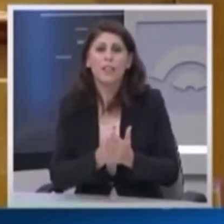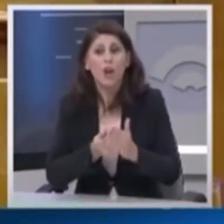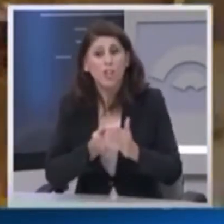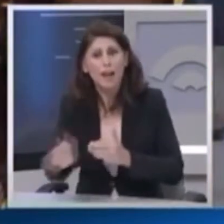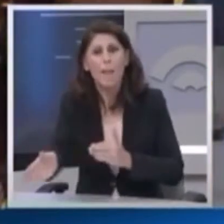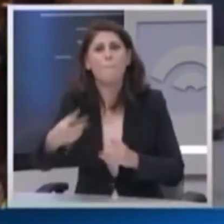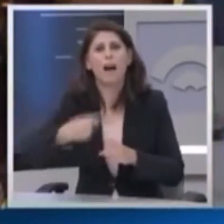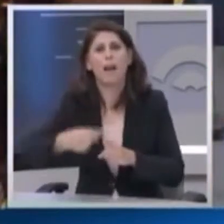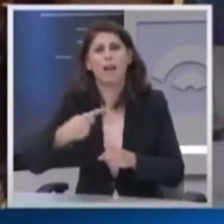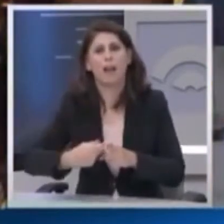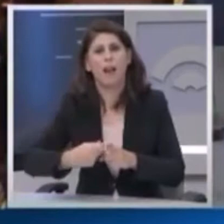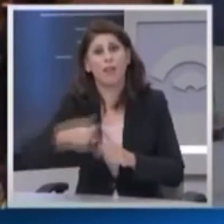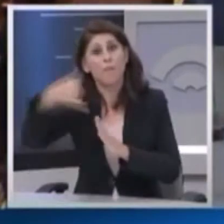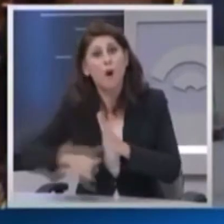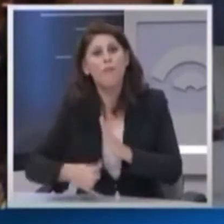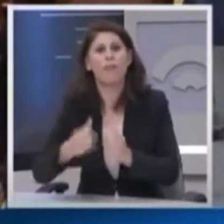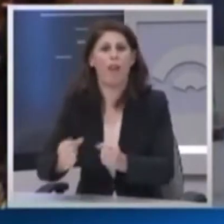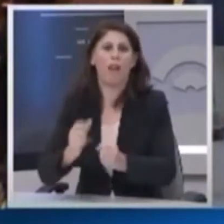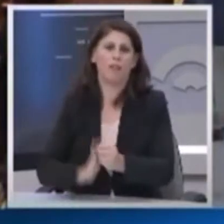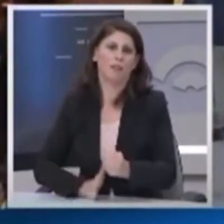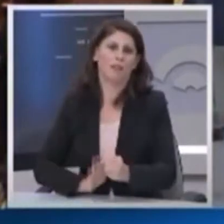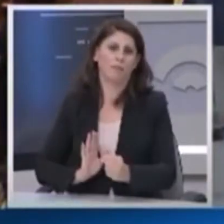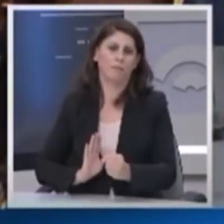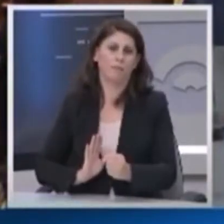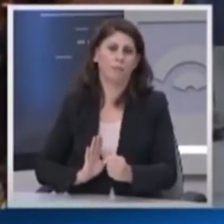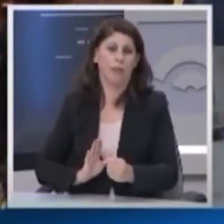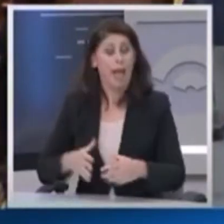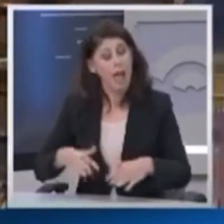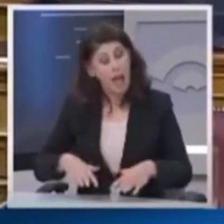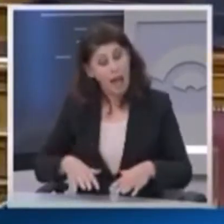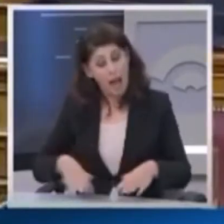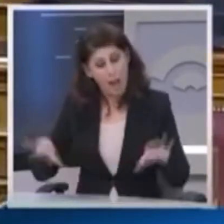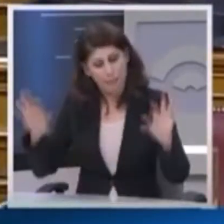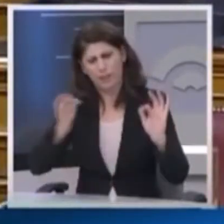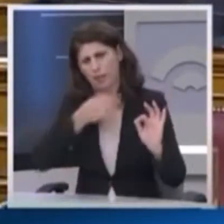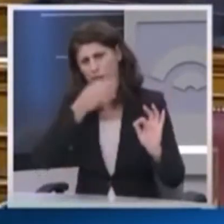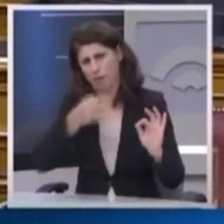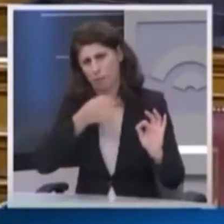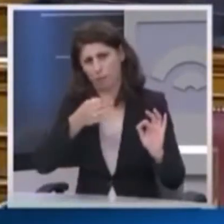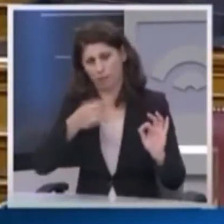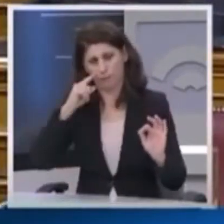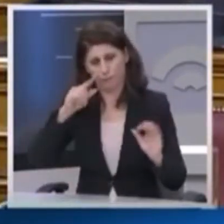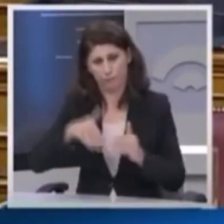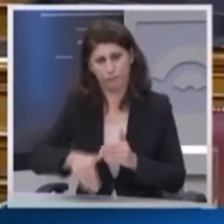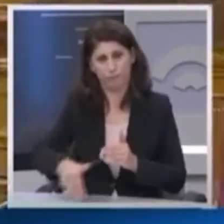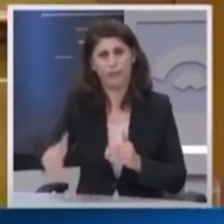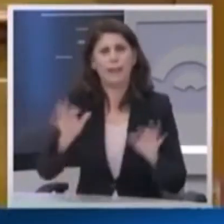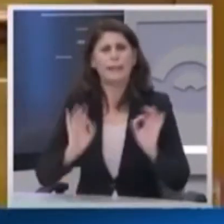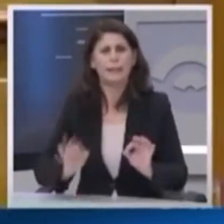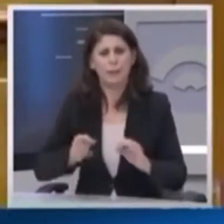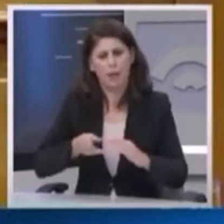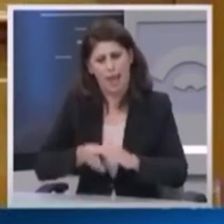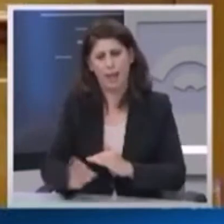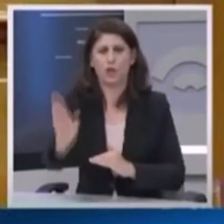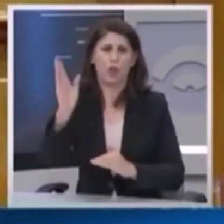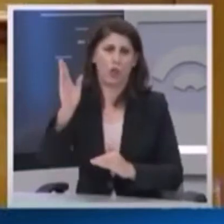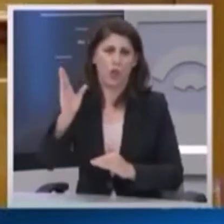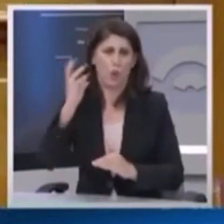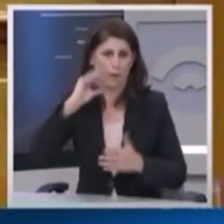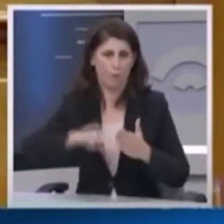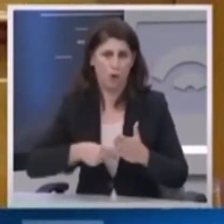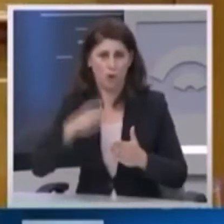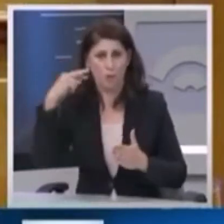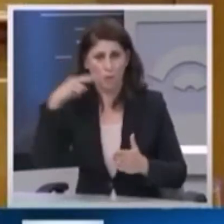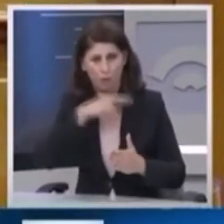κρίση. Ας πάρουμε το νήμα από την αρχή. Εν ώψη της τυπικής εξόδου από τα μνημόνια,